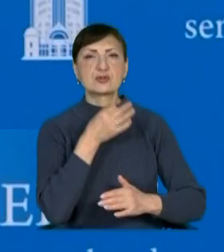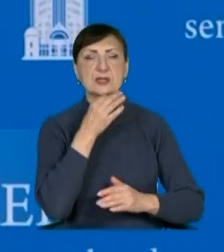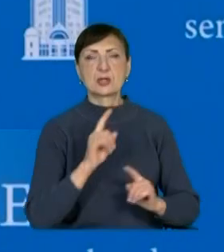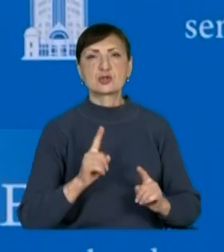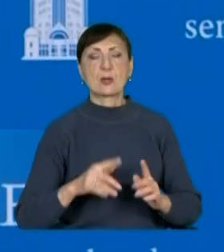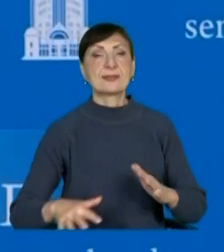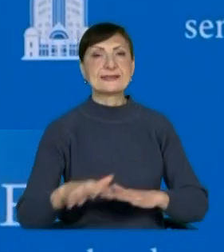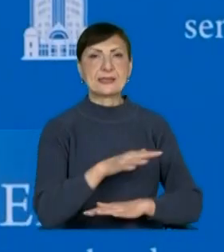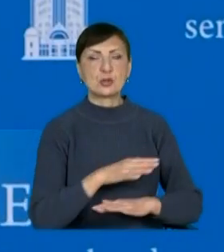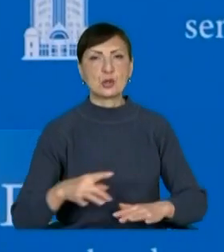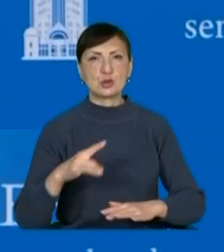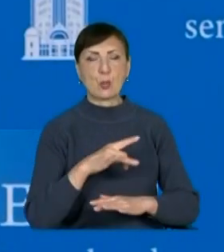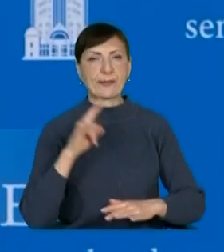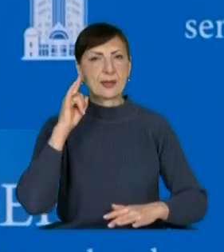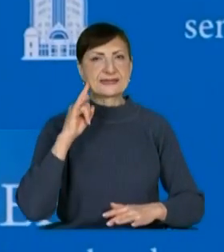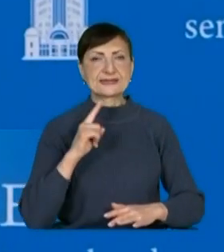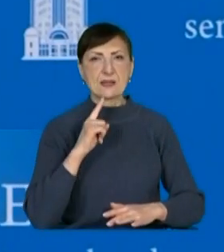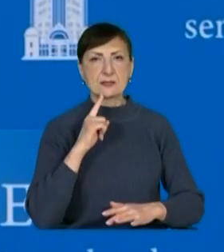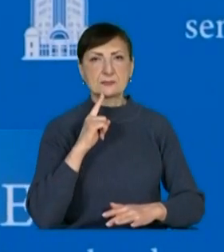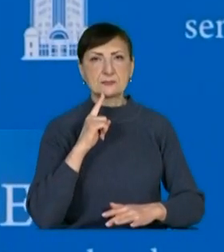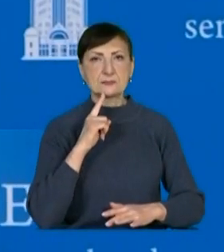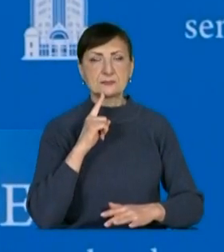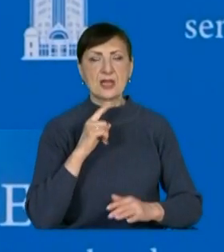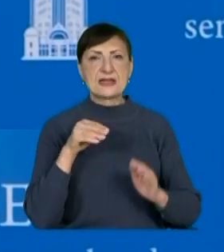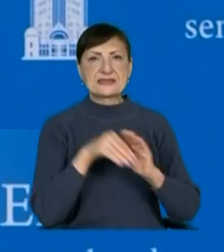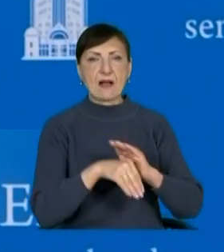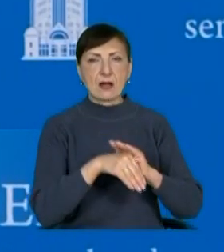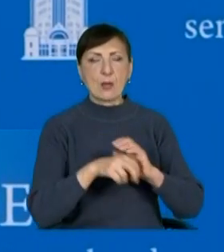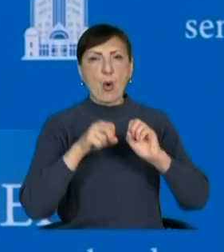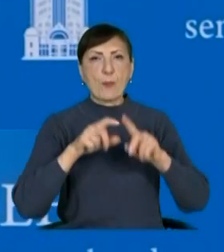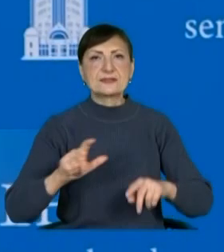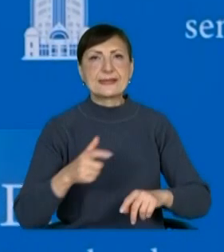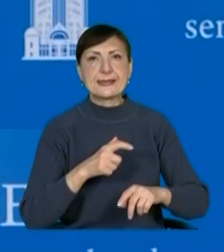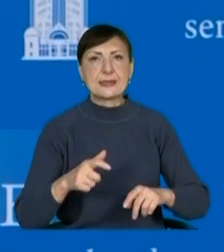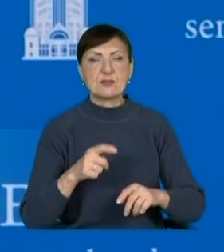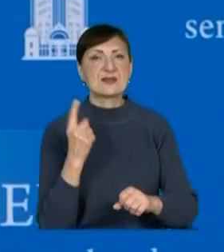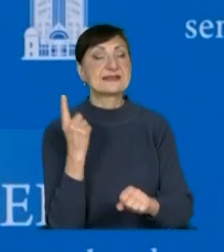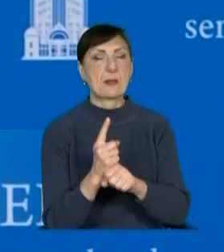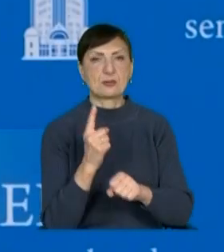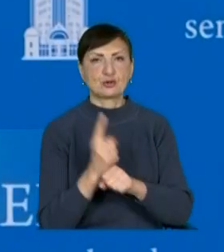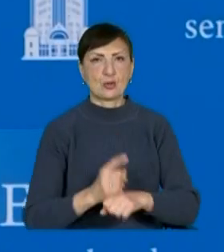на территории Республики Казахстан захоронение опасных отходов запрещено.